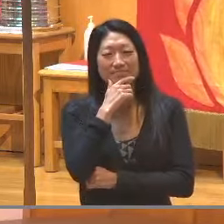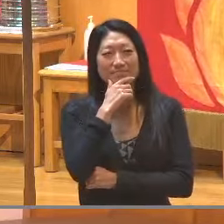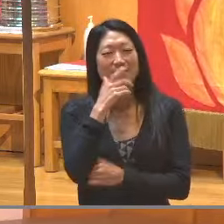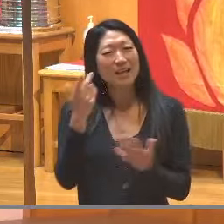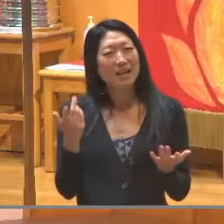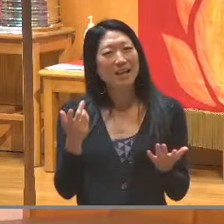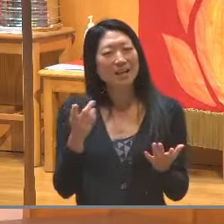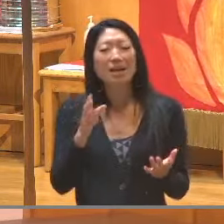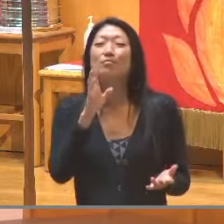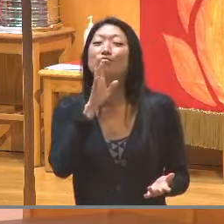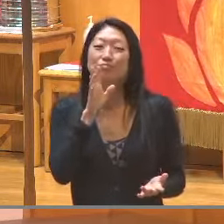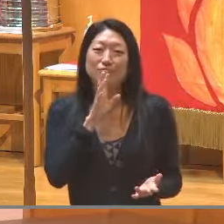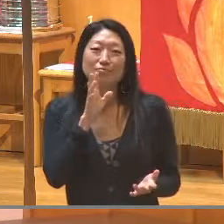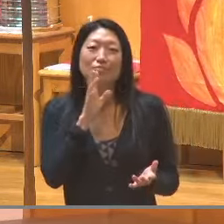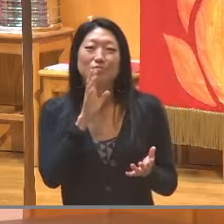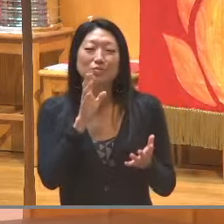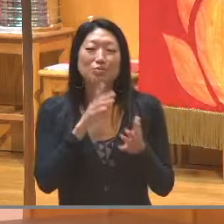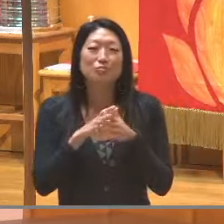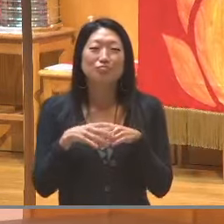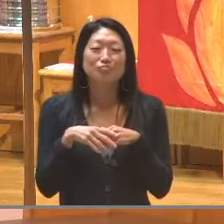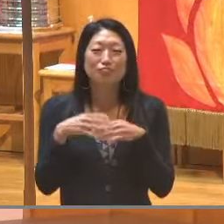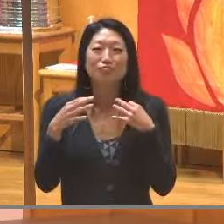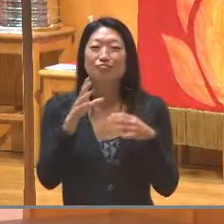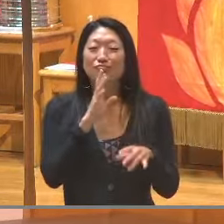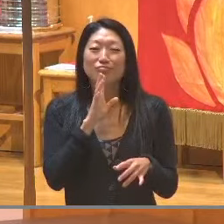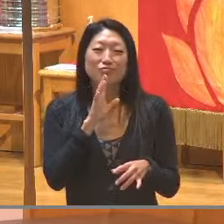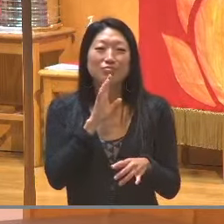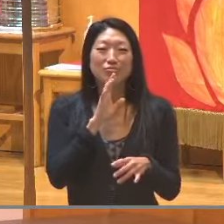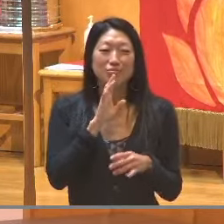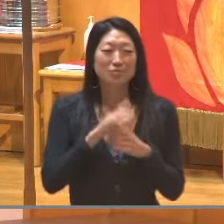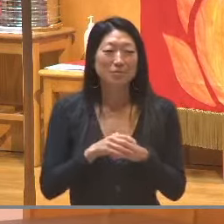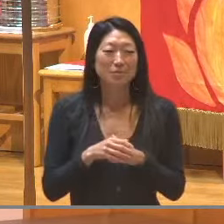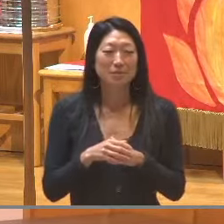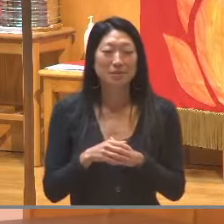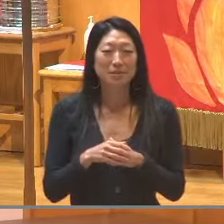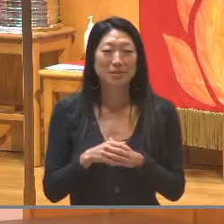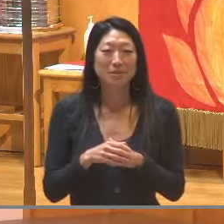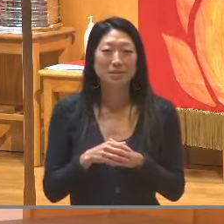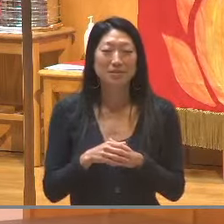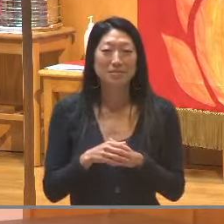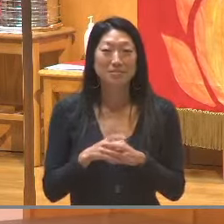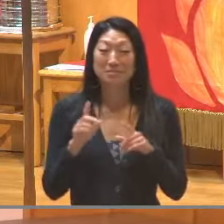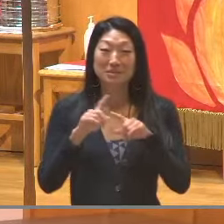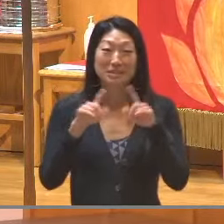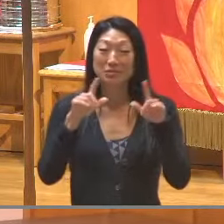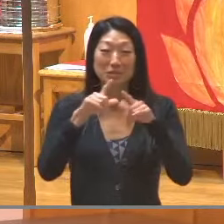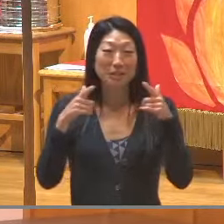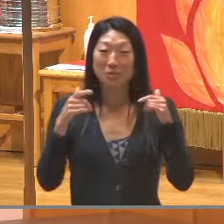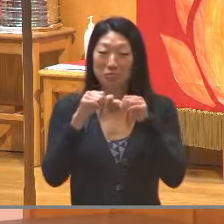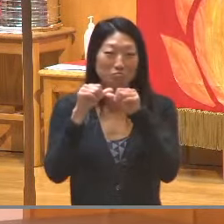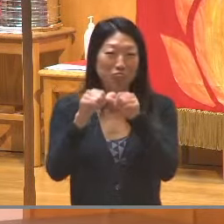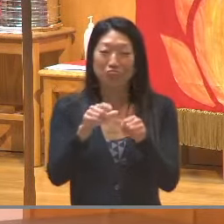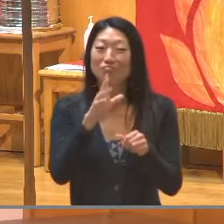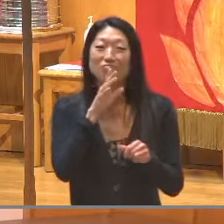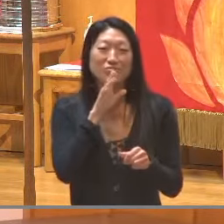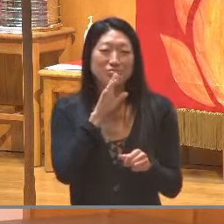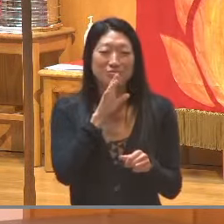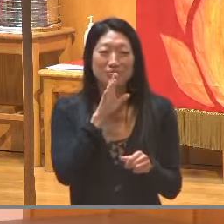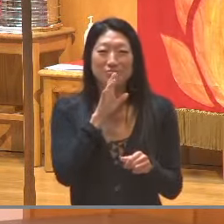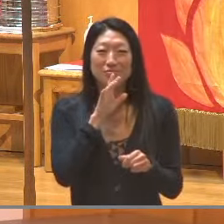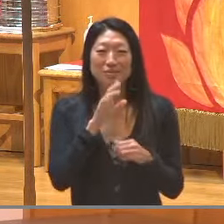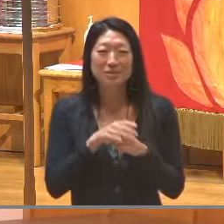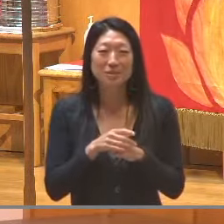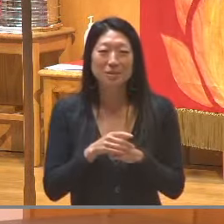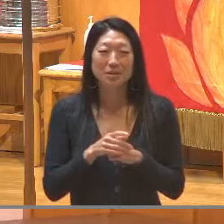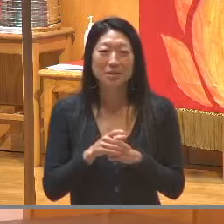Saya fikir mungkin Dave Wolfert dalam live stream boleh faham saya. Tapi dia bukan di sini sekarang.